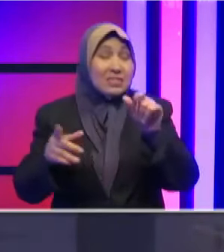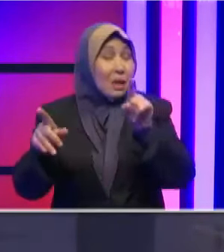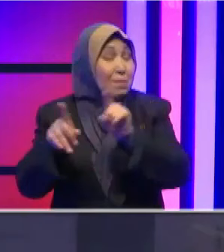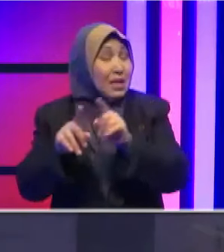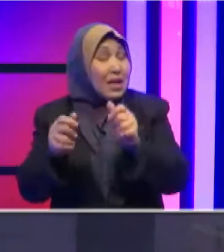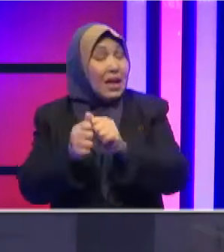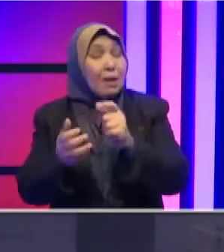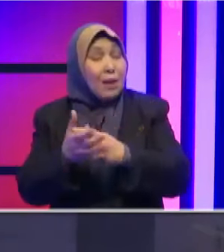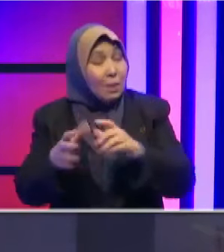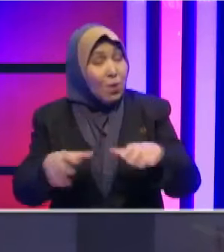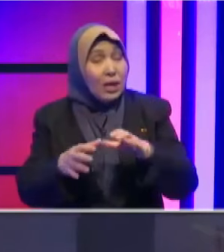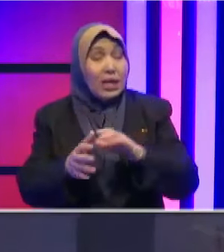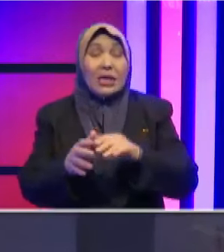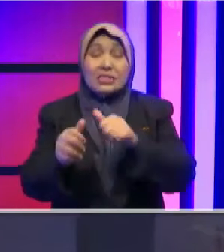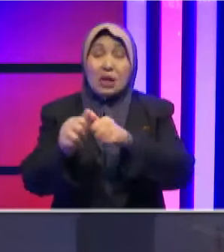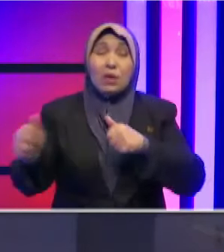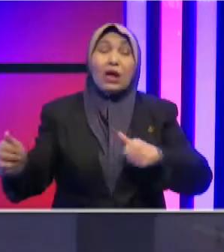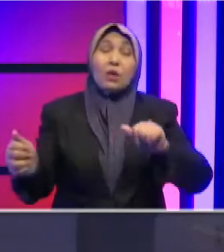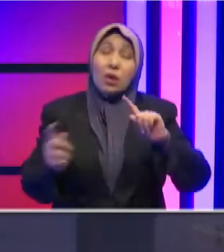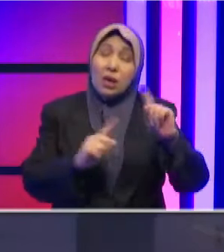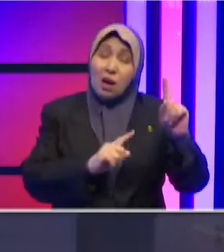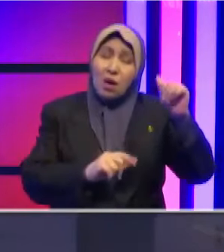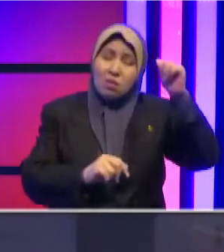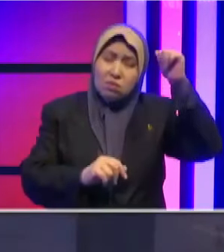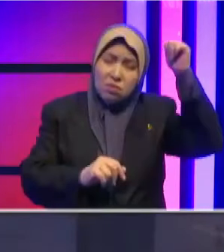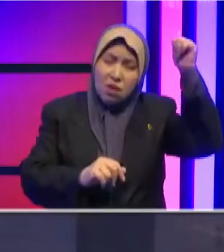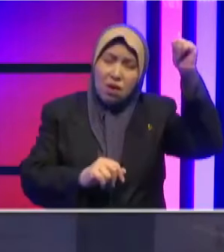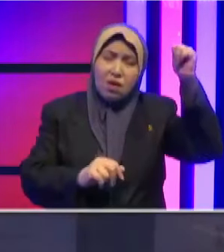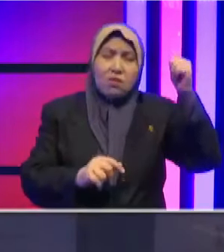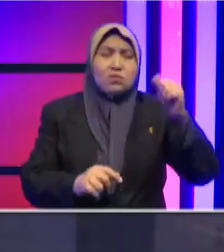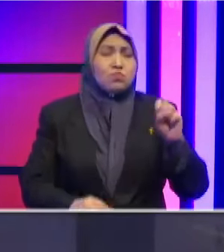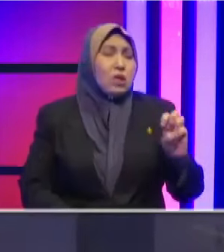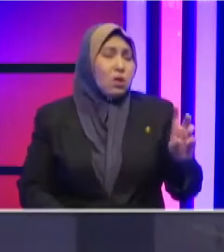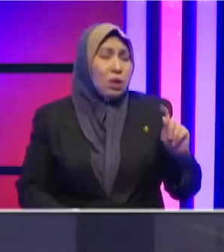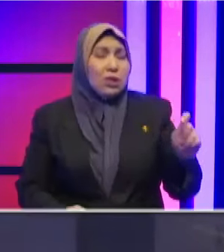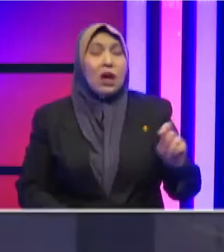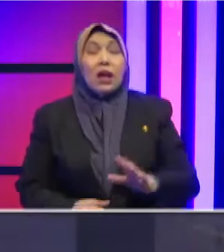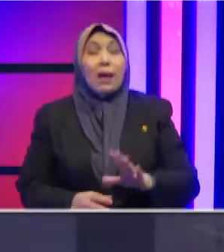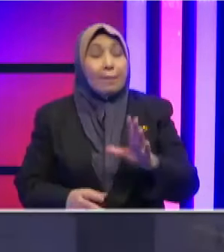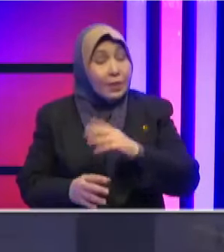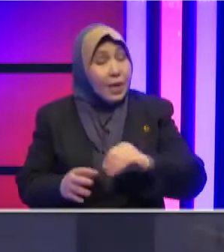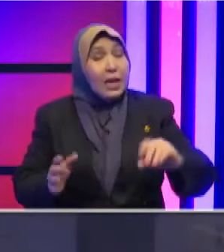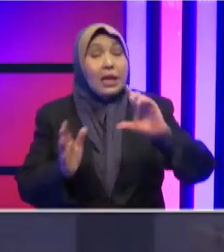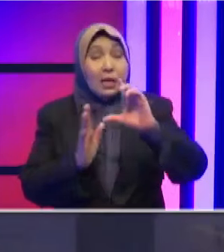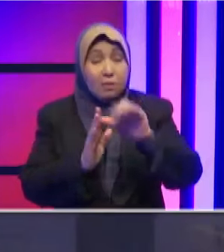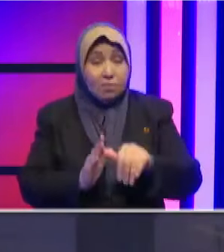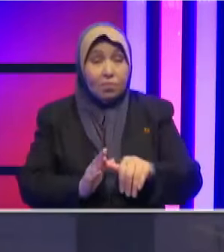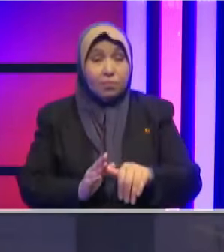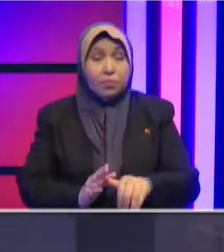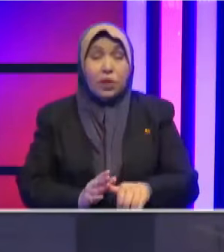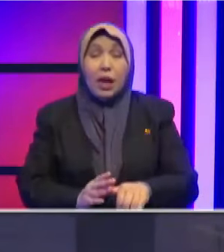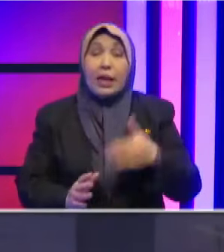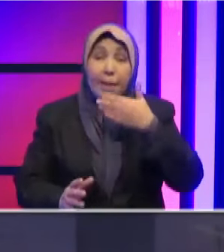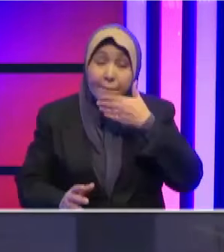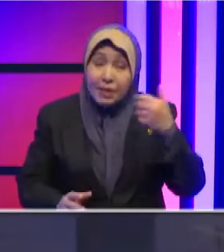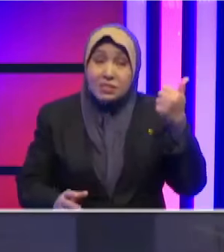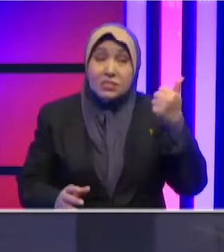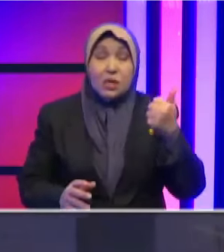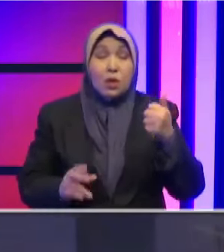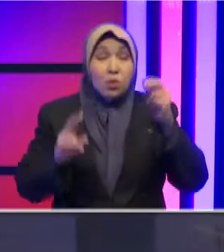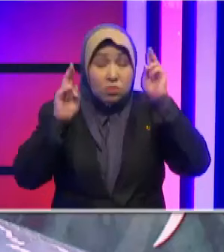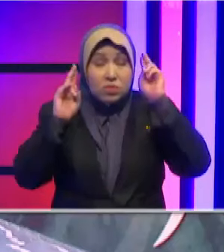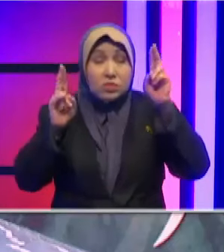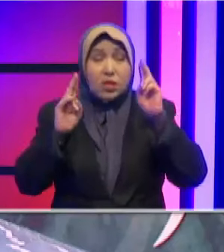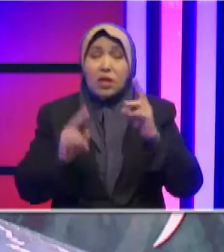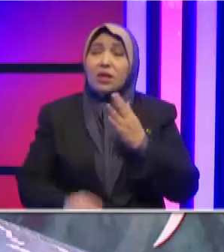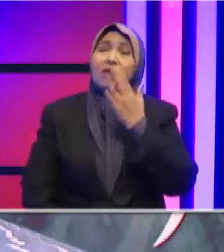lakukan mereka ini dijauhkan oleh Allah subhanahu wa ta'ala temu kemudian yang menariknya Ustad